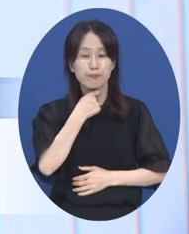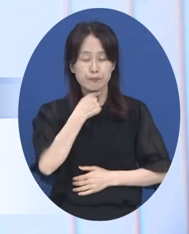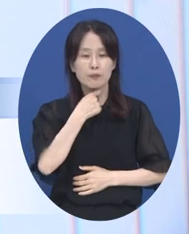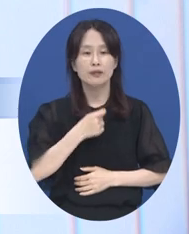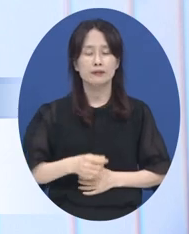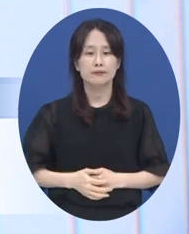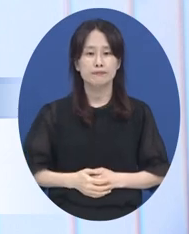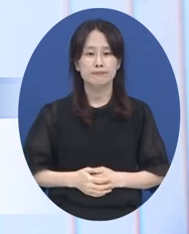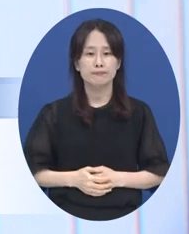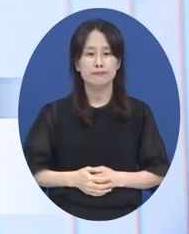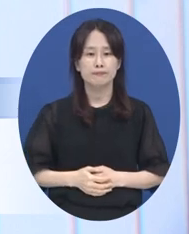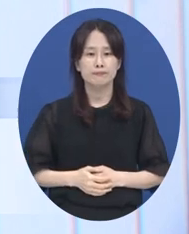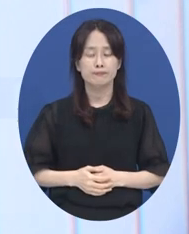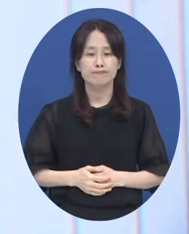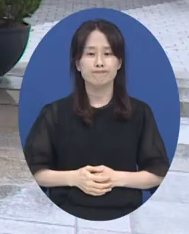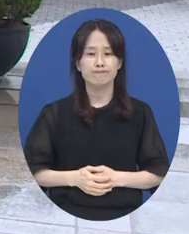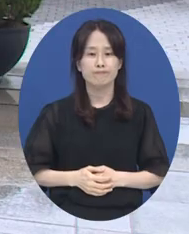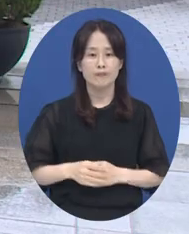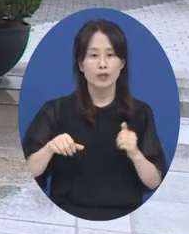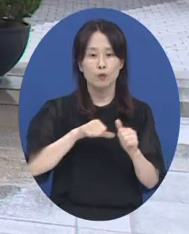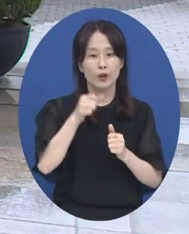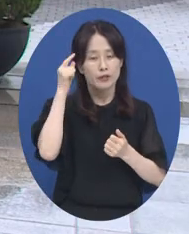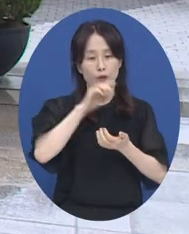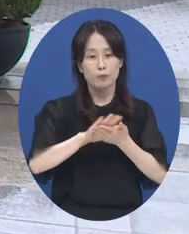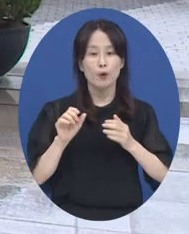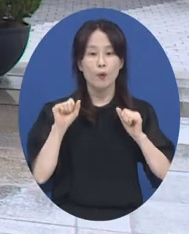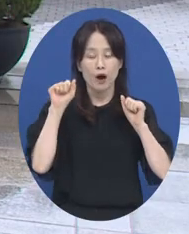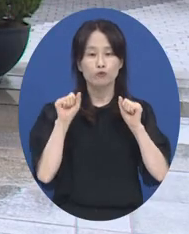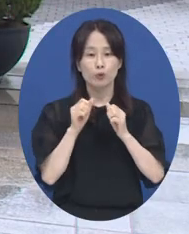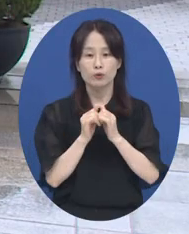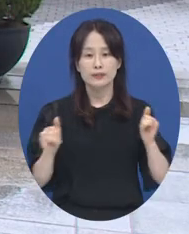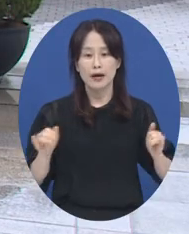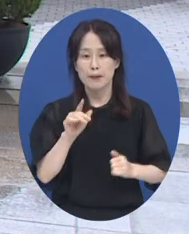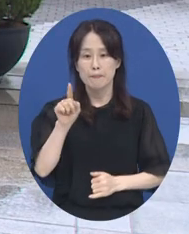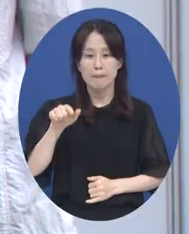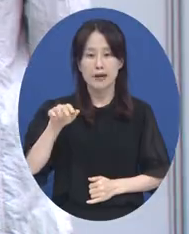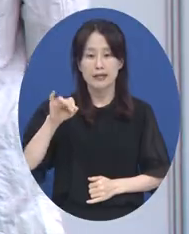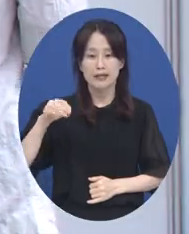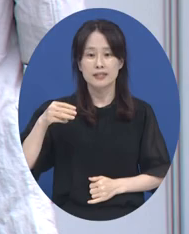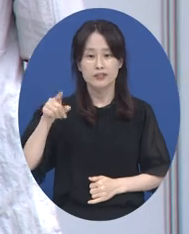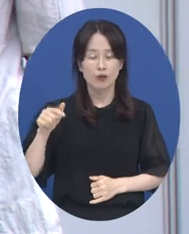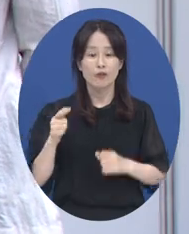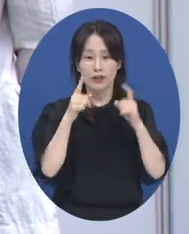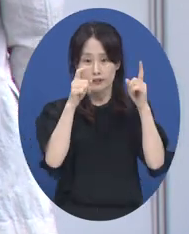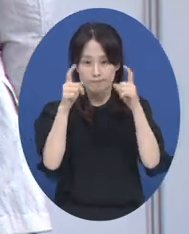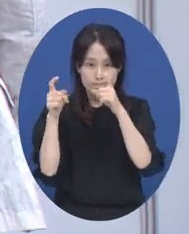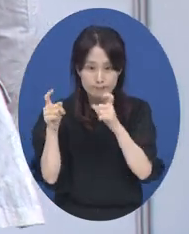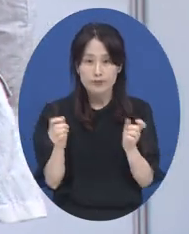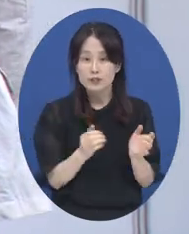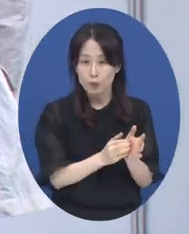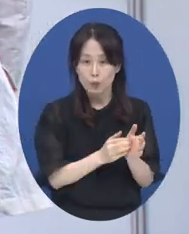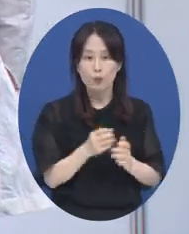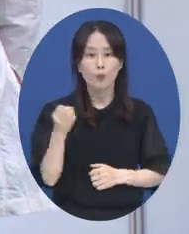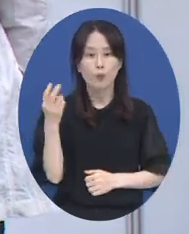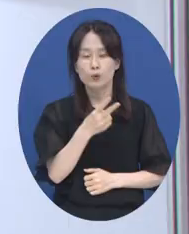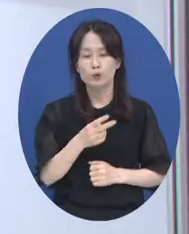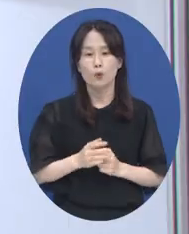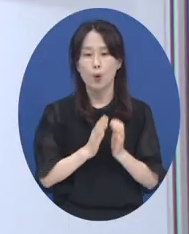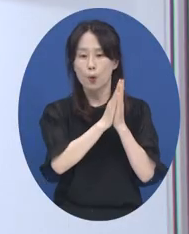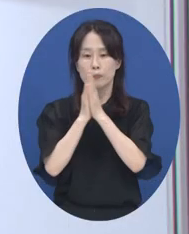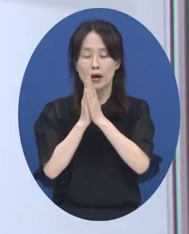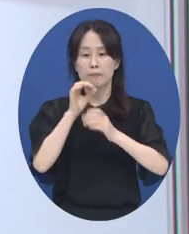이 사진전을 통해서 보여드리고 싶었고요. 환경 평화운동가인 박일선 작가가 찍은 과거 미얀마